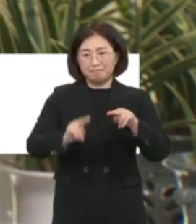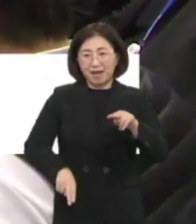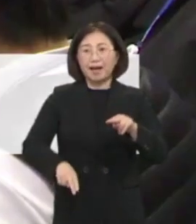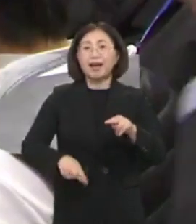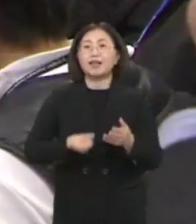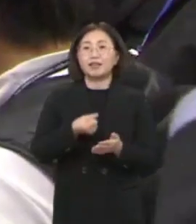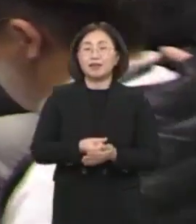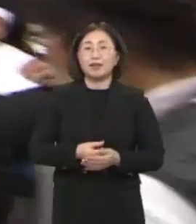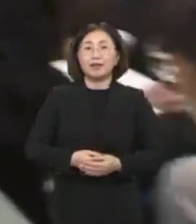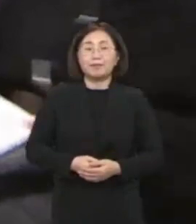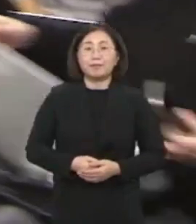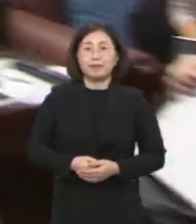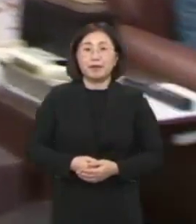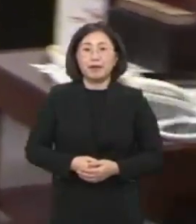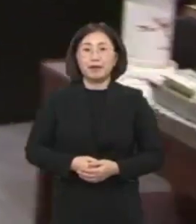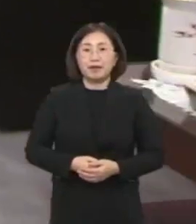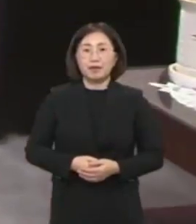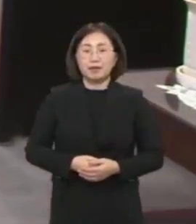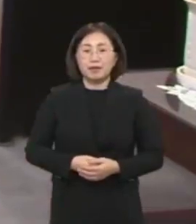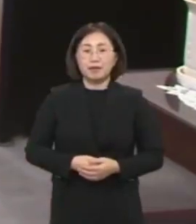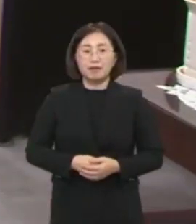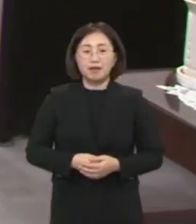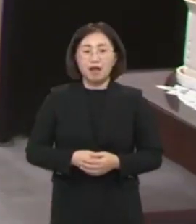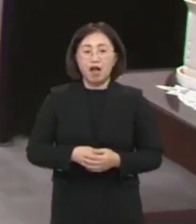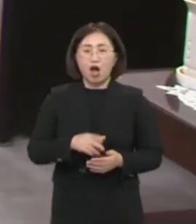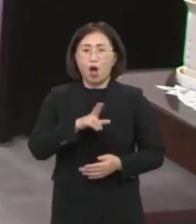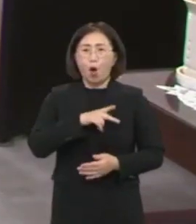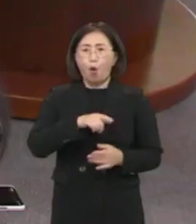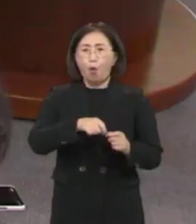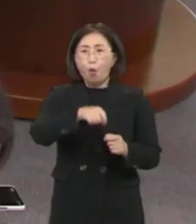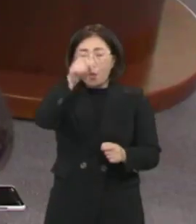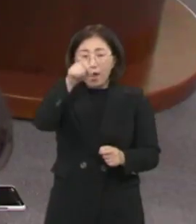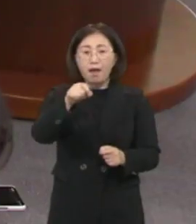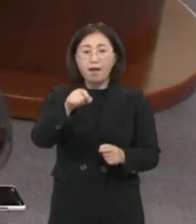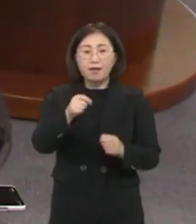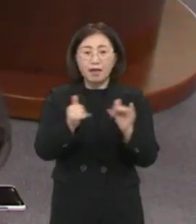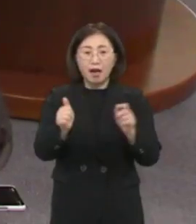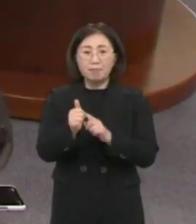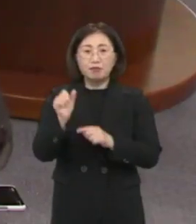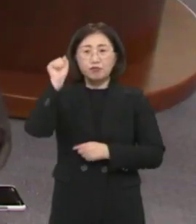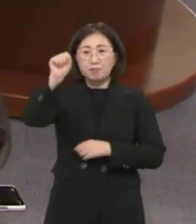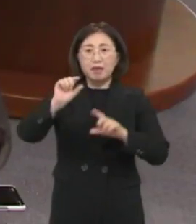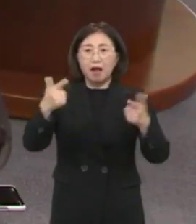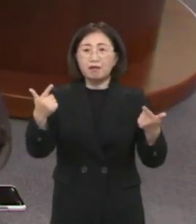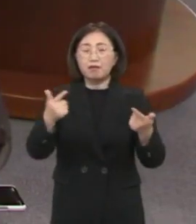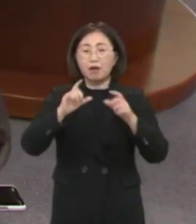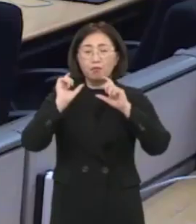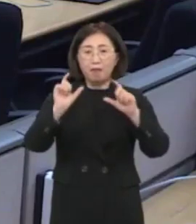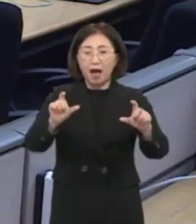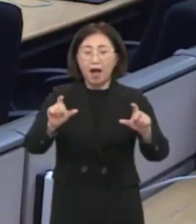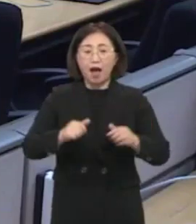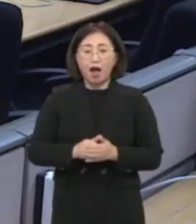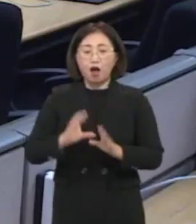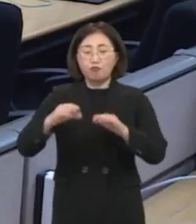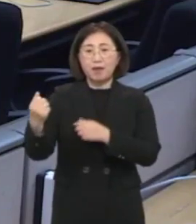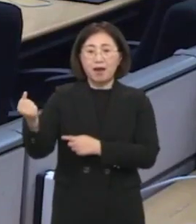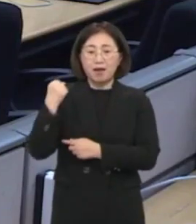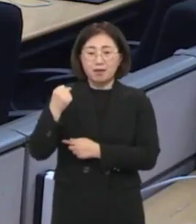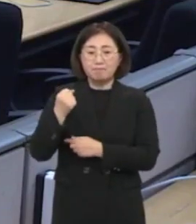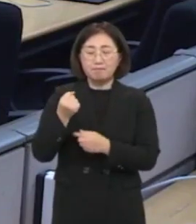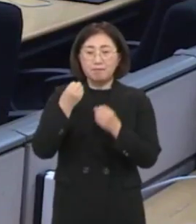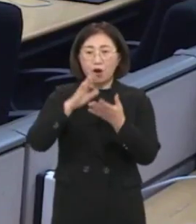판단했습니다. 현역 최다선 의원의 불출마 선언인 만큼 파장은 거세지고 있습니다. 국민의힘